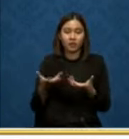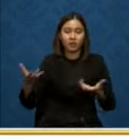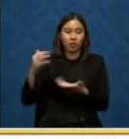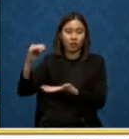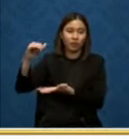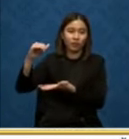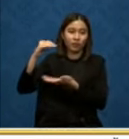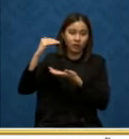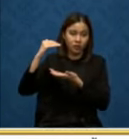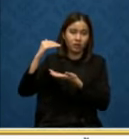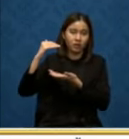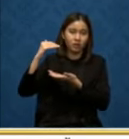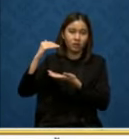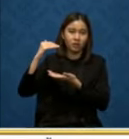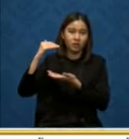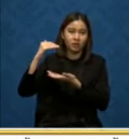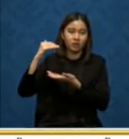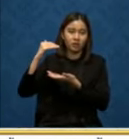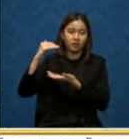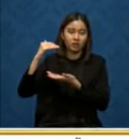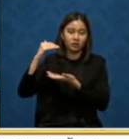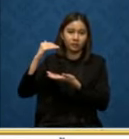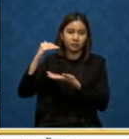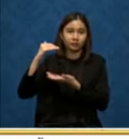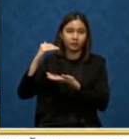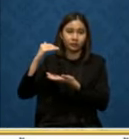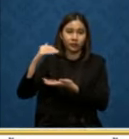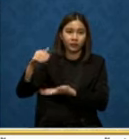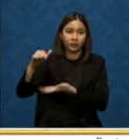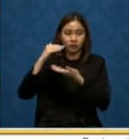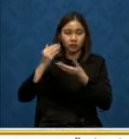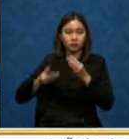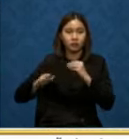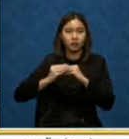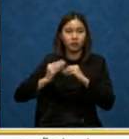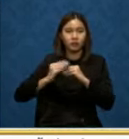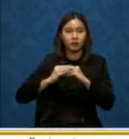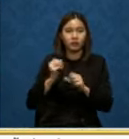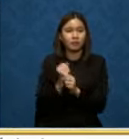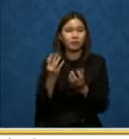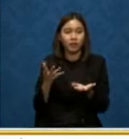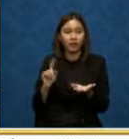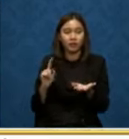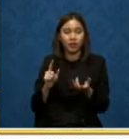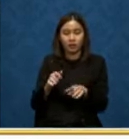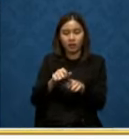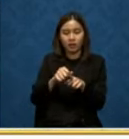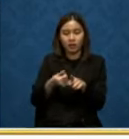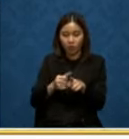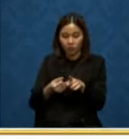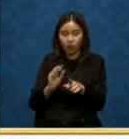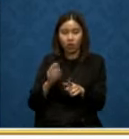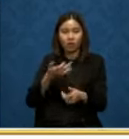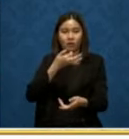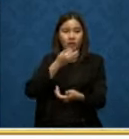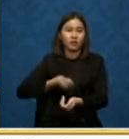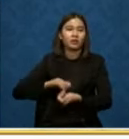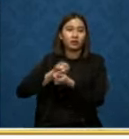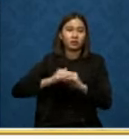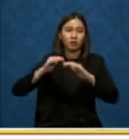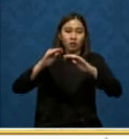ดิบทดแทนซึ่งมีการนำเข้าวัตถุดิบทดแทนเพิ่มมากขึ้นทำให้ราคาข้าวโพดของเกษตรกรตก